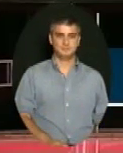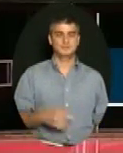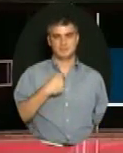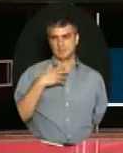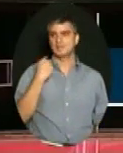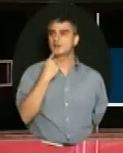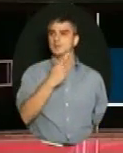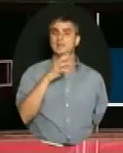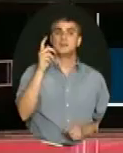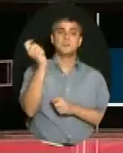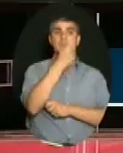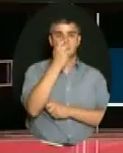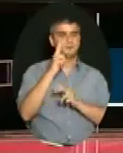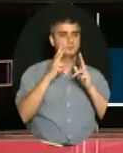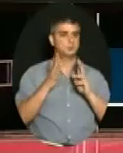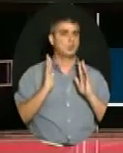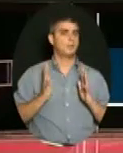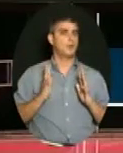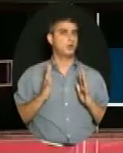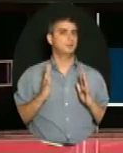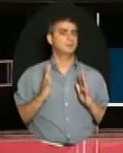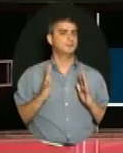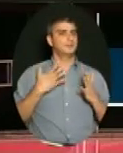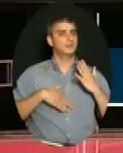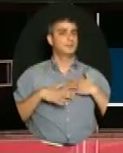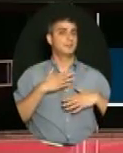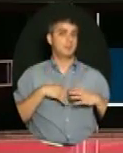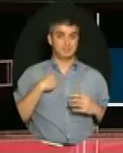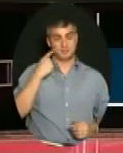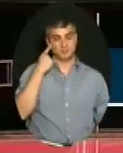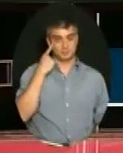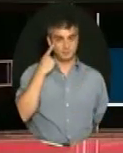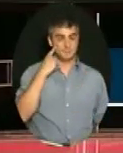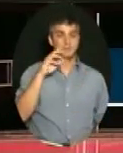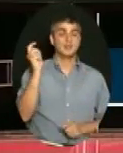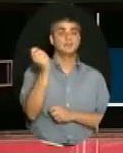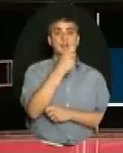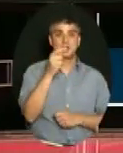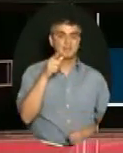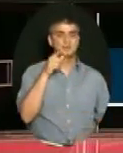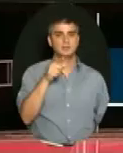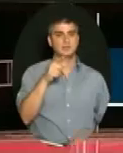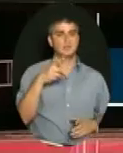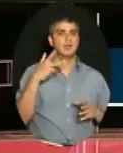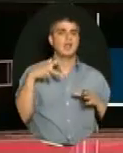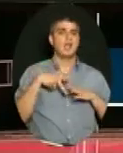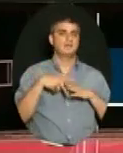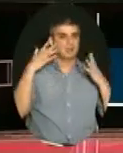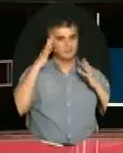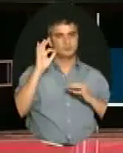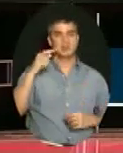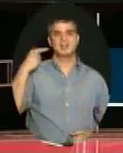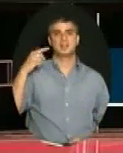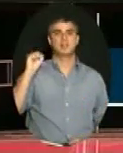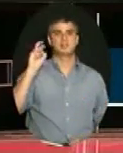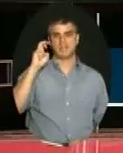אני הייתי מגדירה את מירי רגב בצורה מאוד נחמדה פה, אני חושבת. מירי רגב היא הפרעת הקשב של גדעון